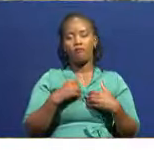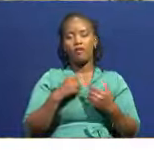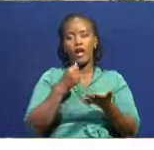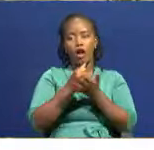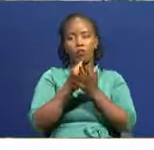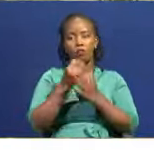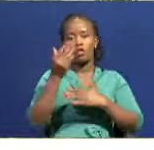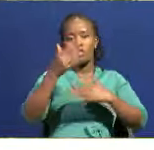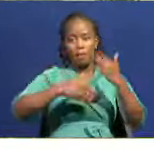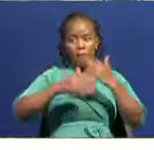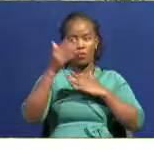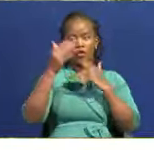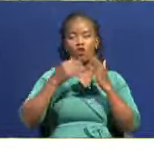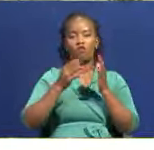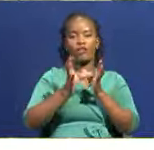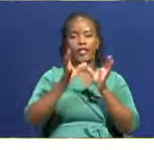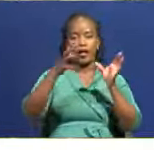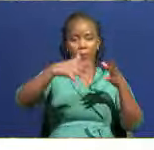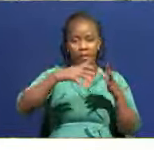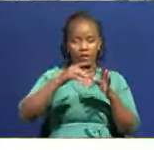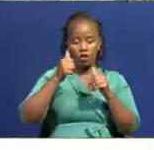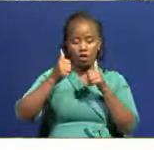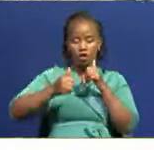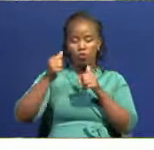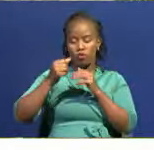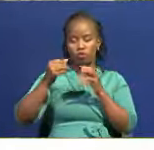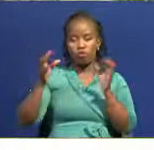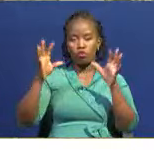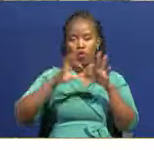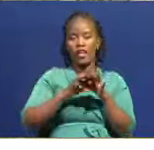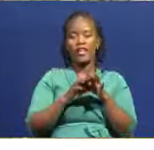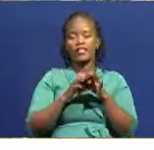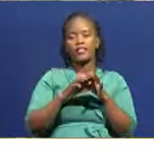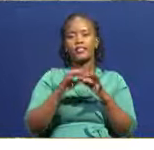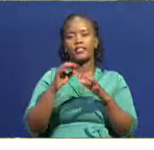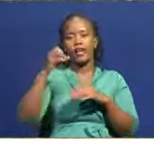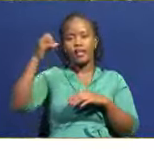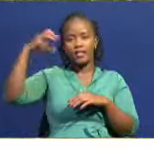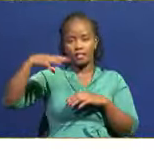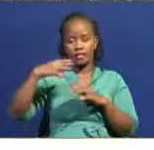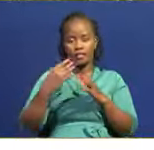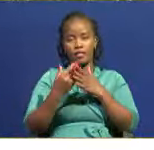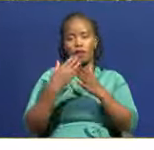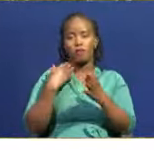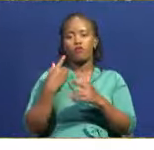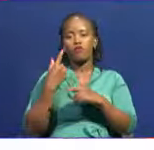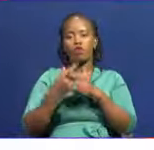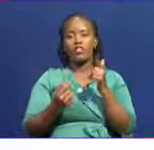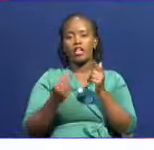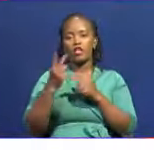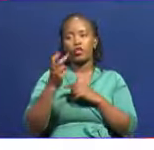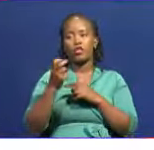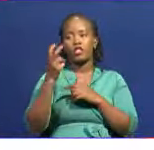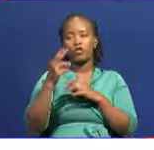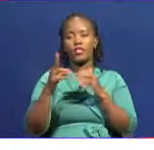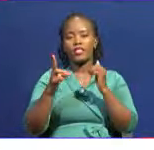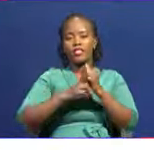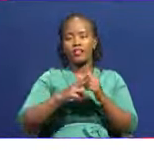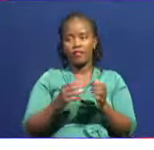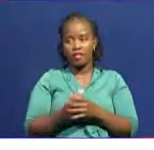kiwanda kinachotarajiwa kuanza kuchangia kawi kwenye mtandao wa kitaifa kufikia mwaka 2027.